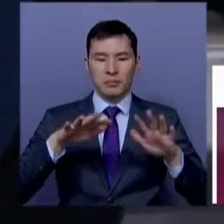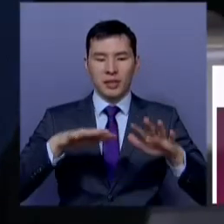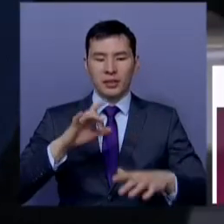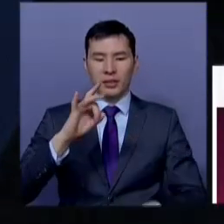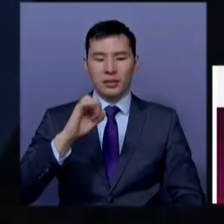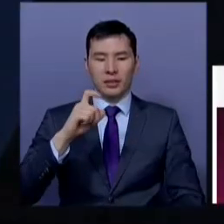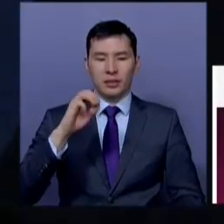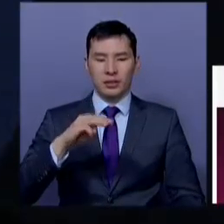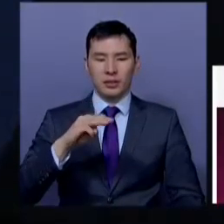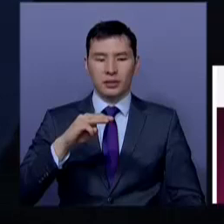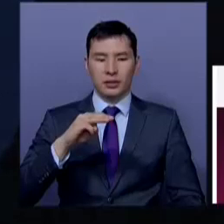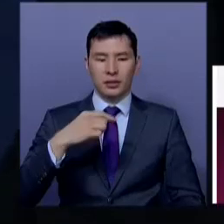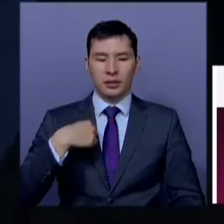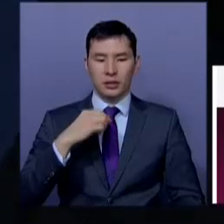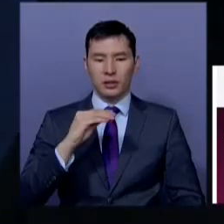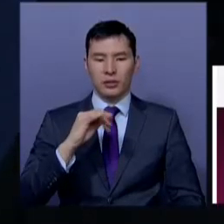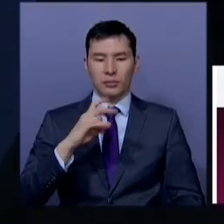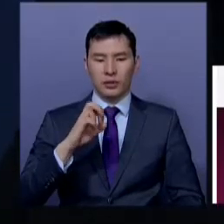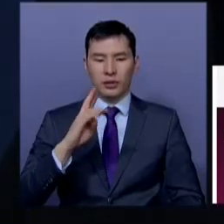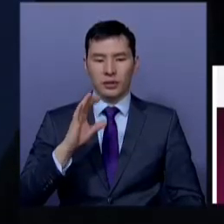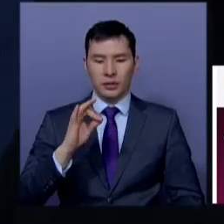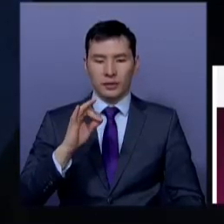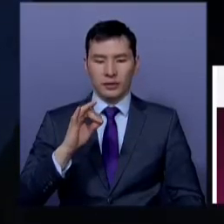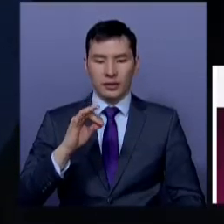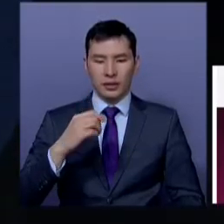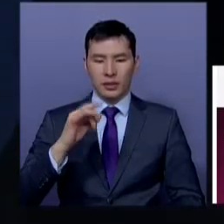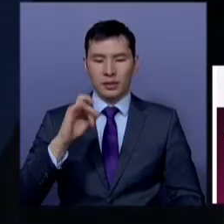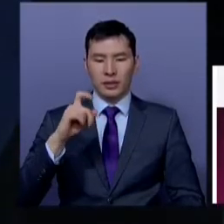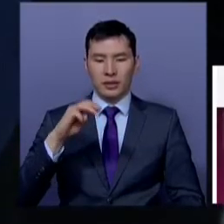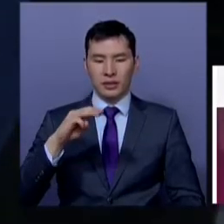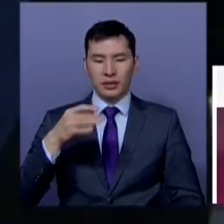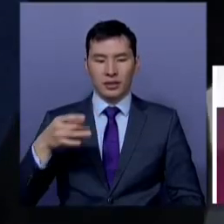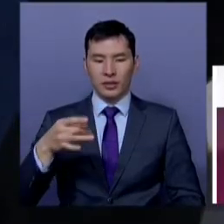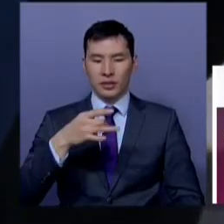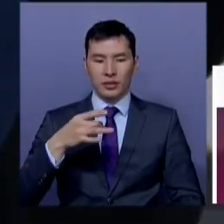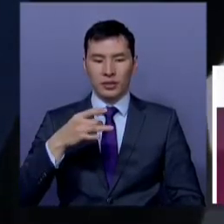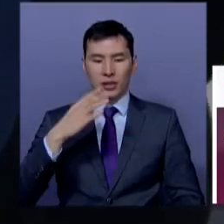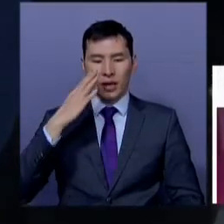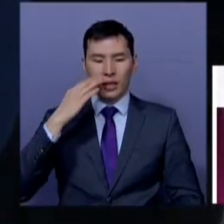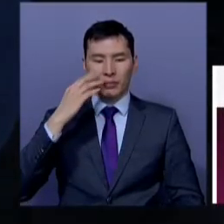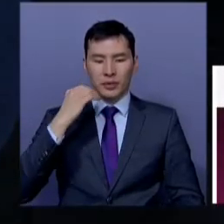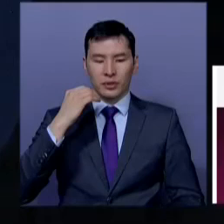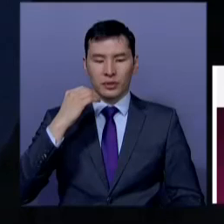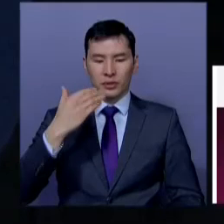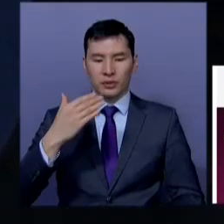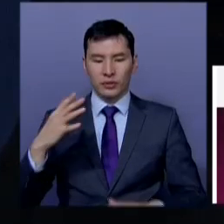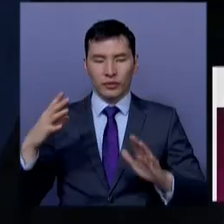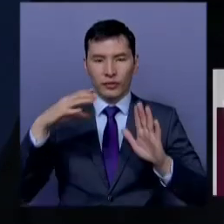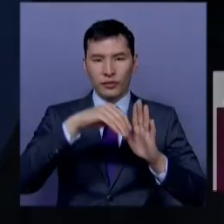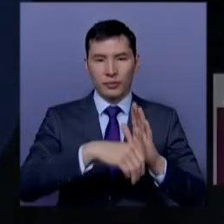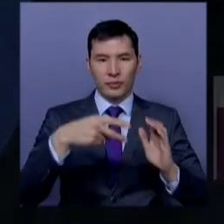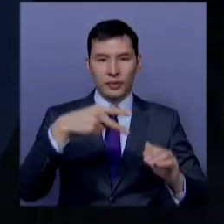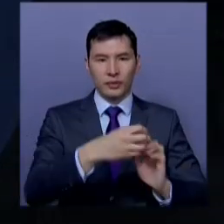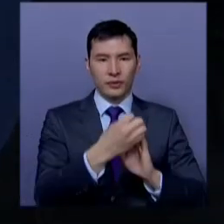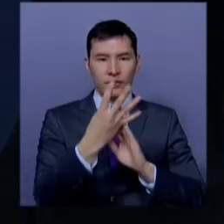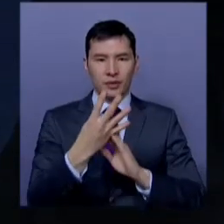ауданының тұрғынымын, Бердіқұлов Жұмағали Дүйсенбайұлы. Рақат шағын ауданы Алматының құрамына 2014 жылы